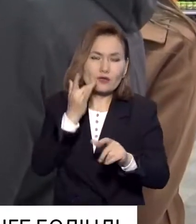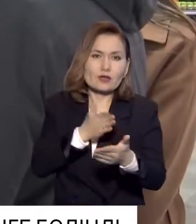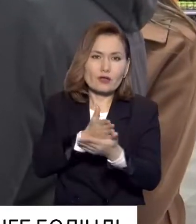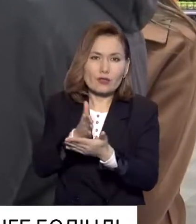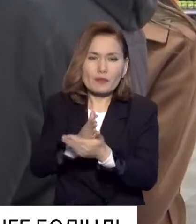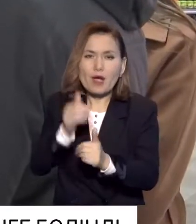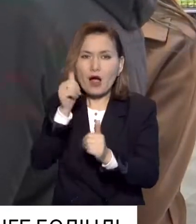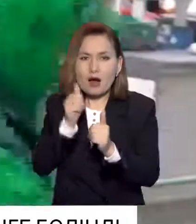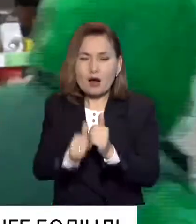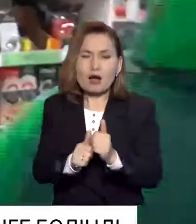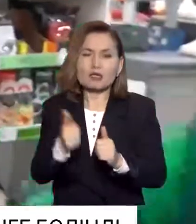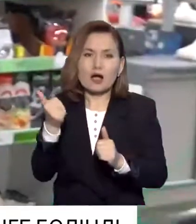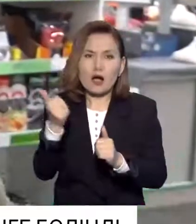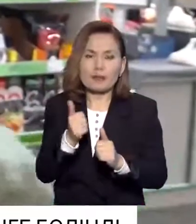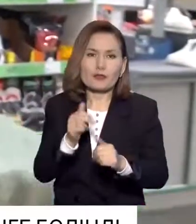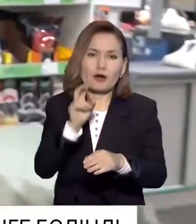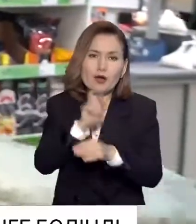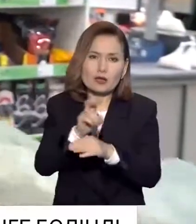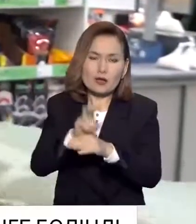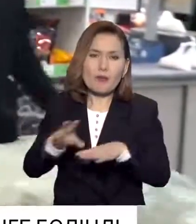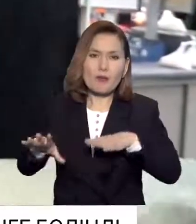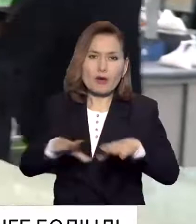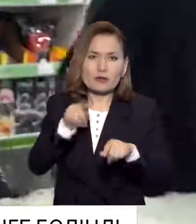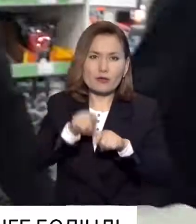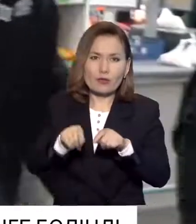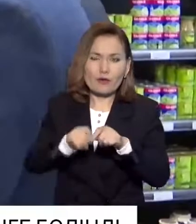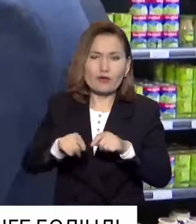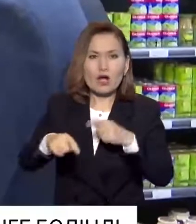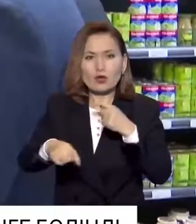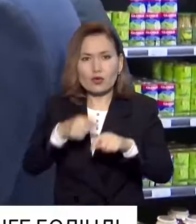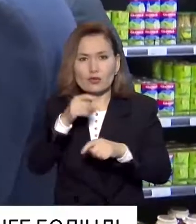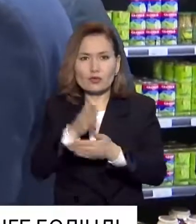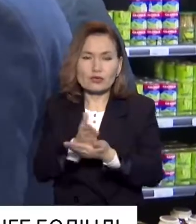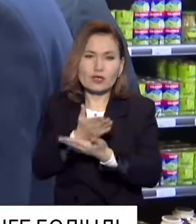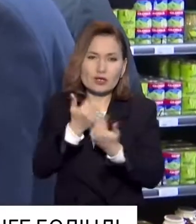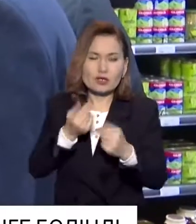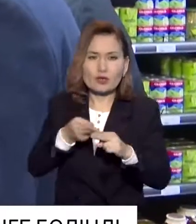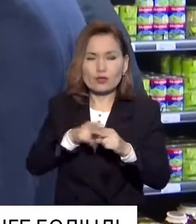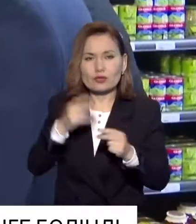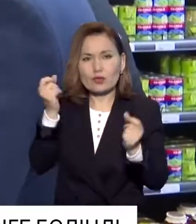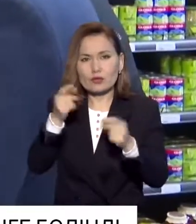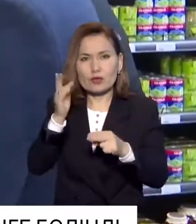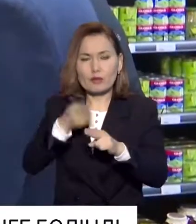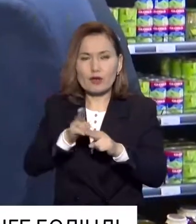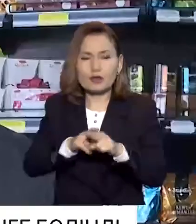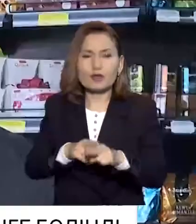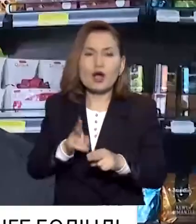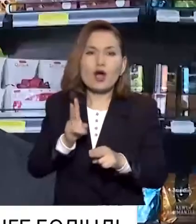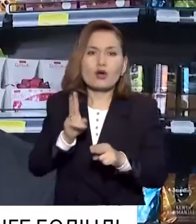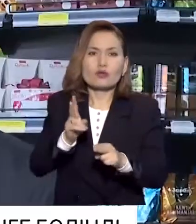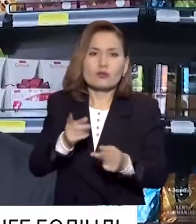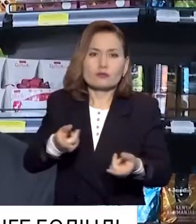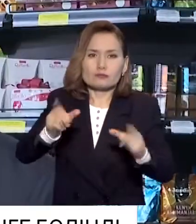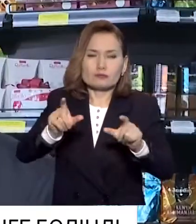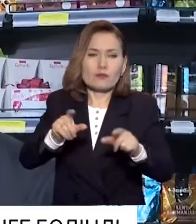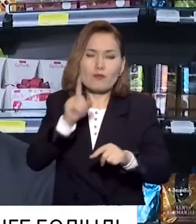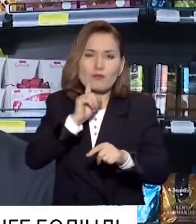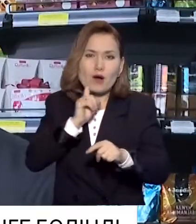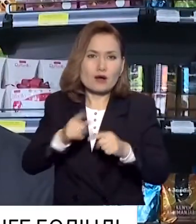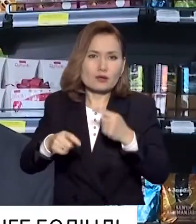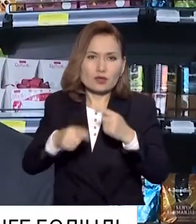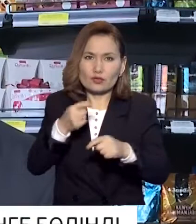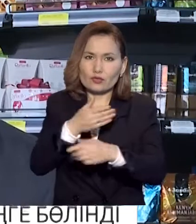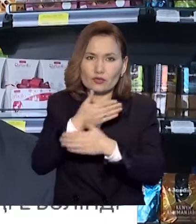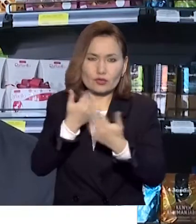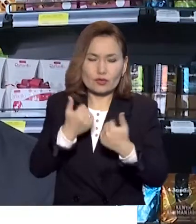апта сайын сауда орындарын аралап мұндай жағдайларды жіті тексеруде. Әзірге бағаны тым аспандатып жібергендер жоқ. Сынушылар тарапынан әлеуметтік